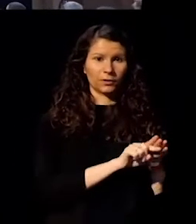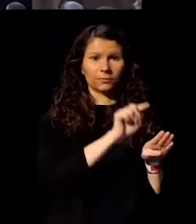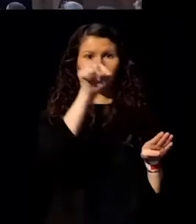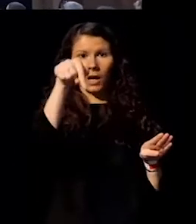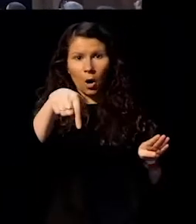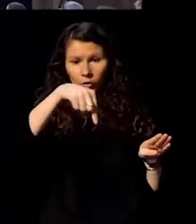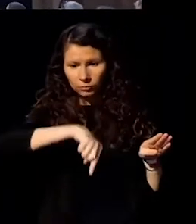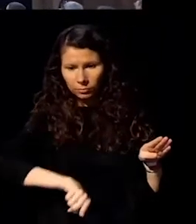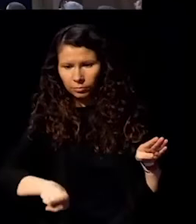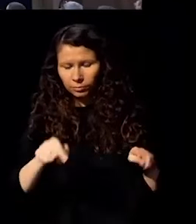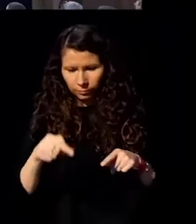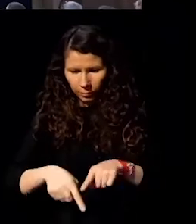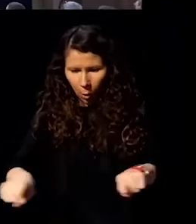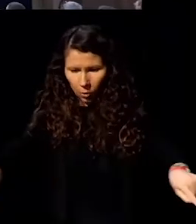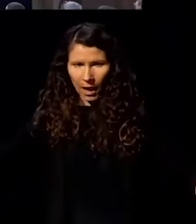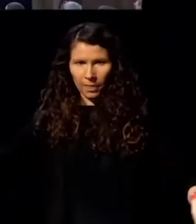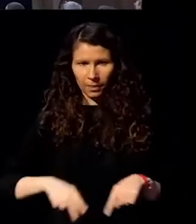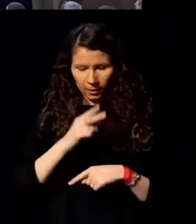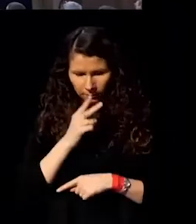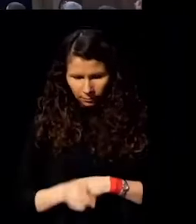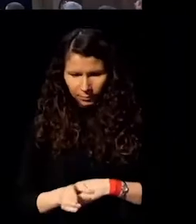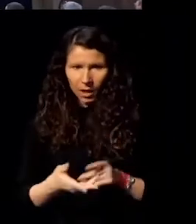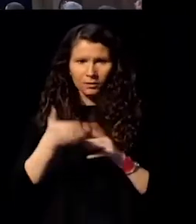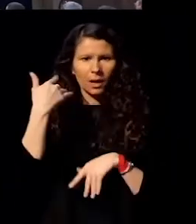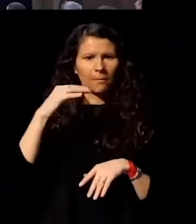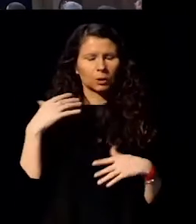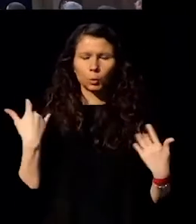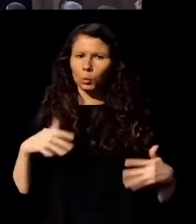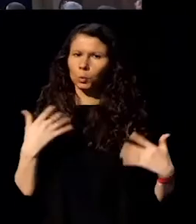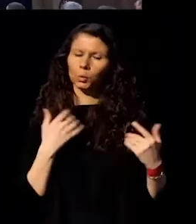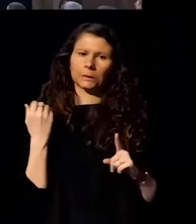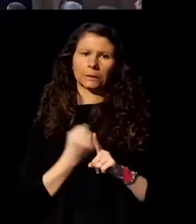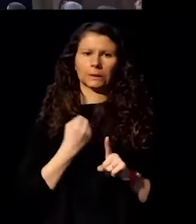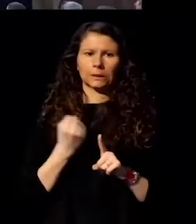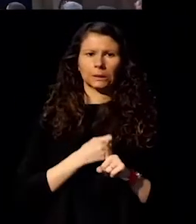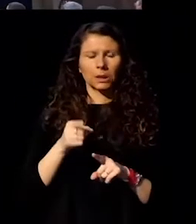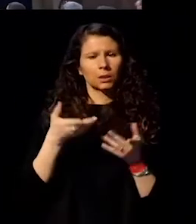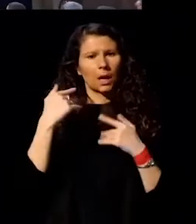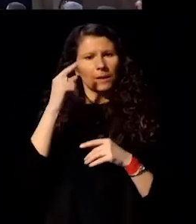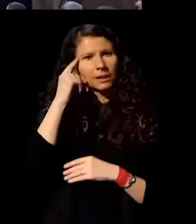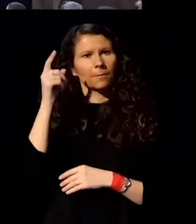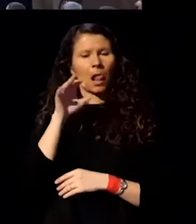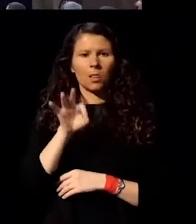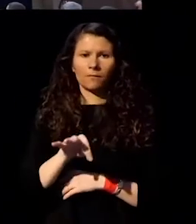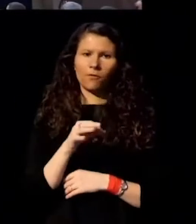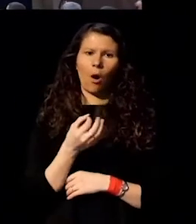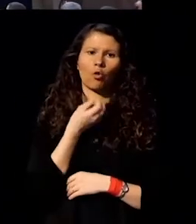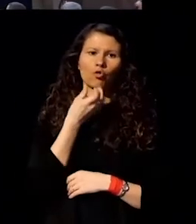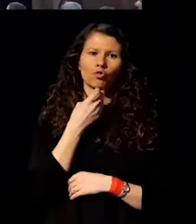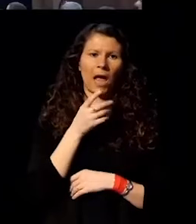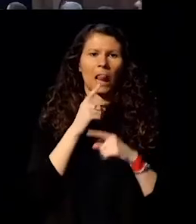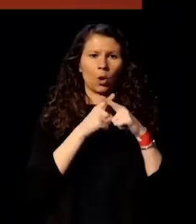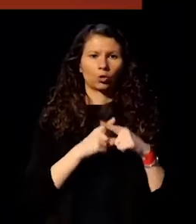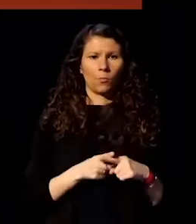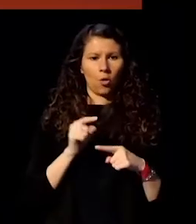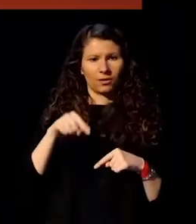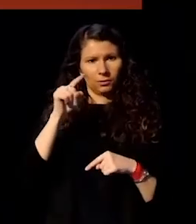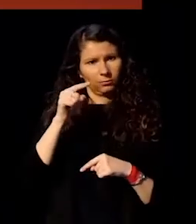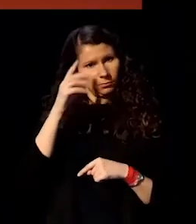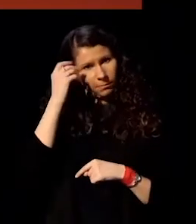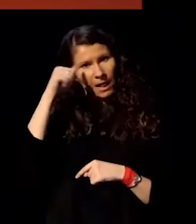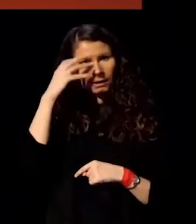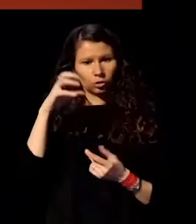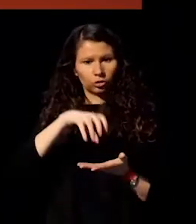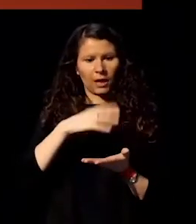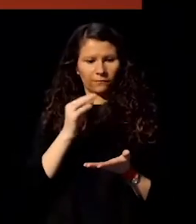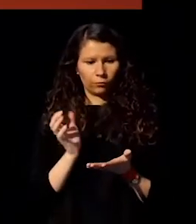das war eine Schlacht damals bei den Koalitionsverhandlungen, ein Denkzeichen für Rosa Luxemburg in unserer Stadt zu verabreden. Die